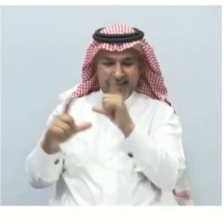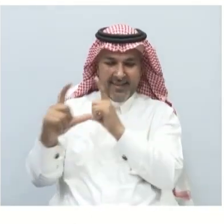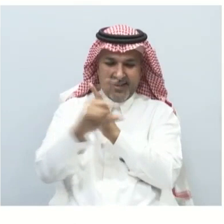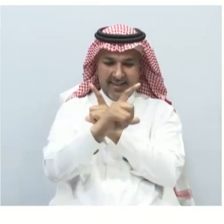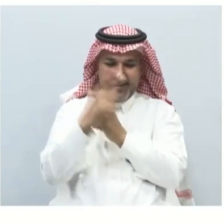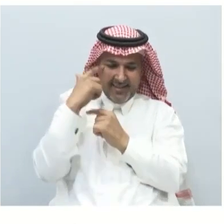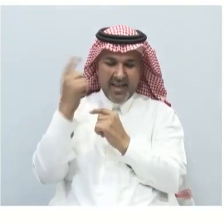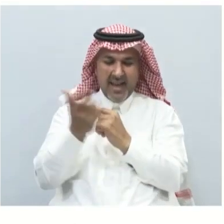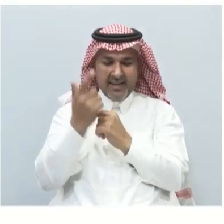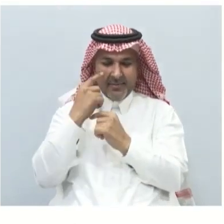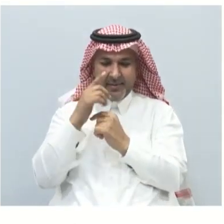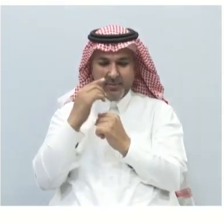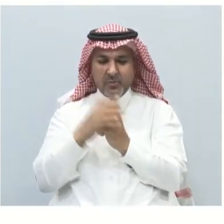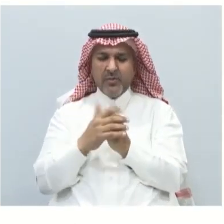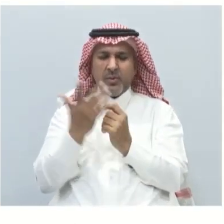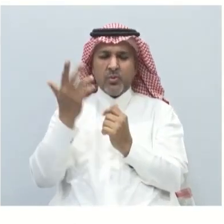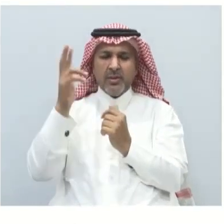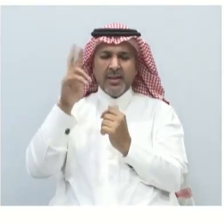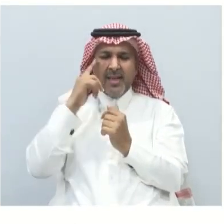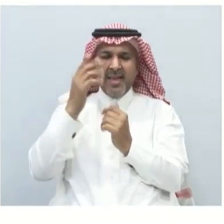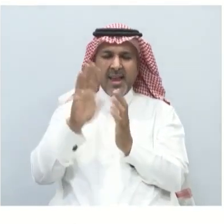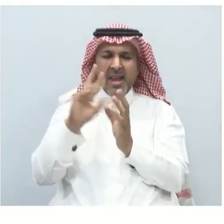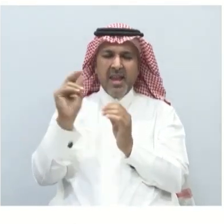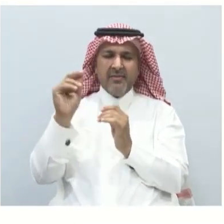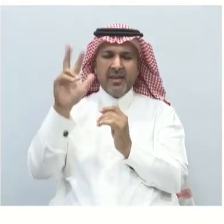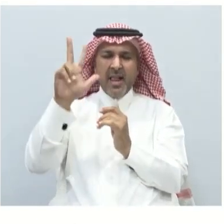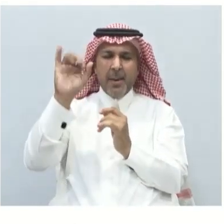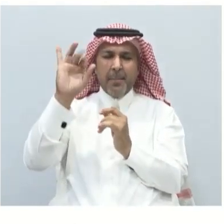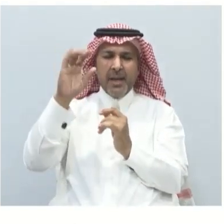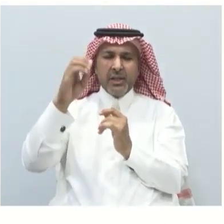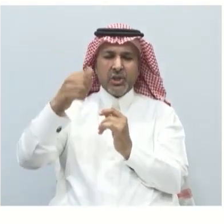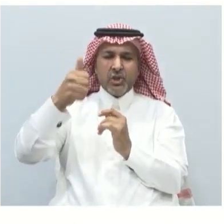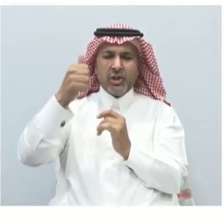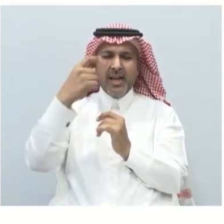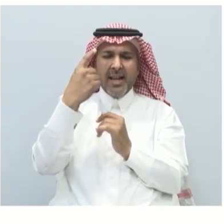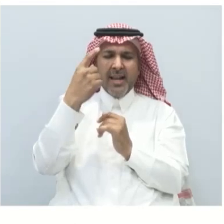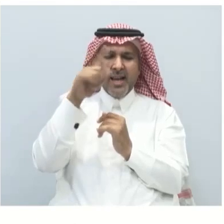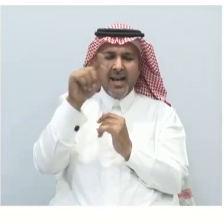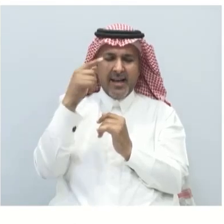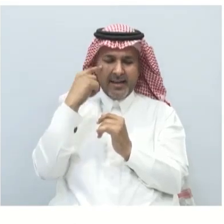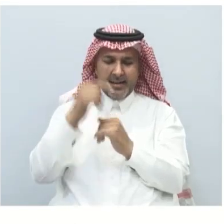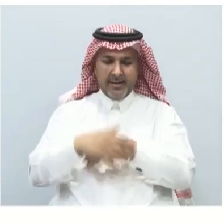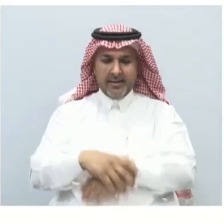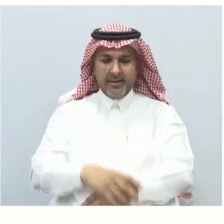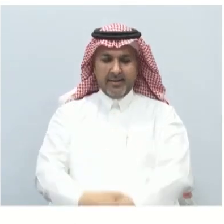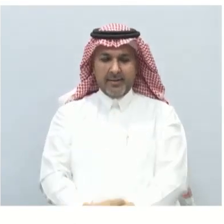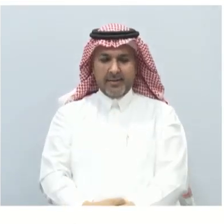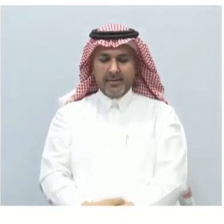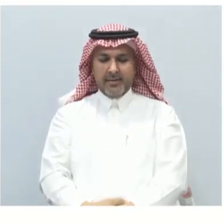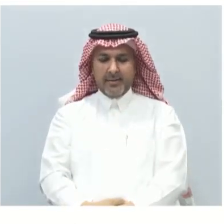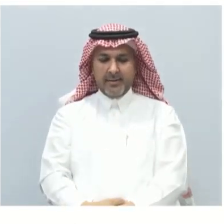ما هو المجال المجال المجال هو ار والمدى هو ار بلس